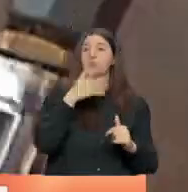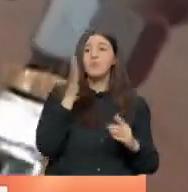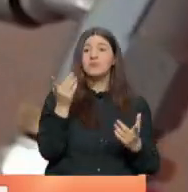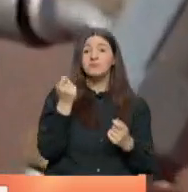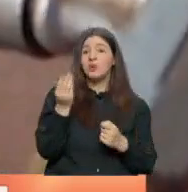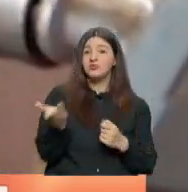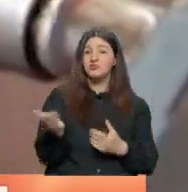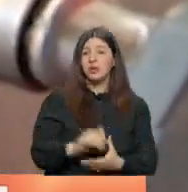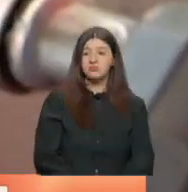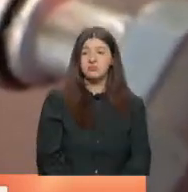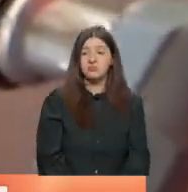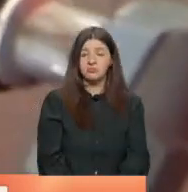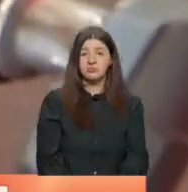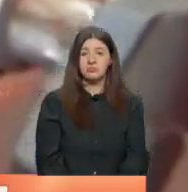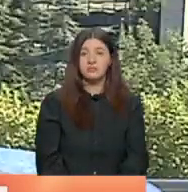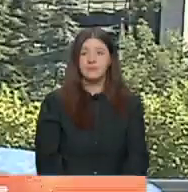olacak.